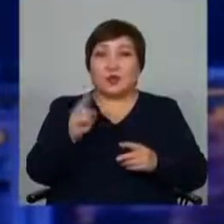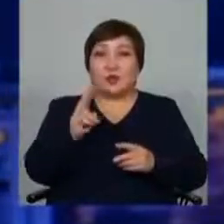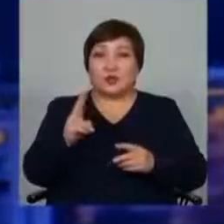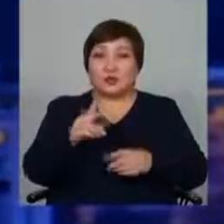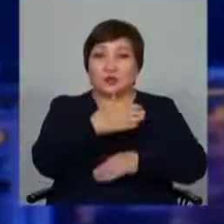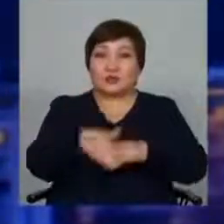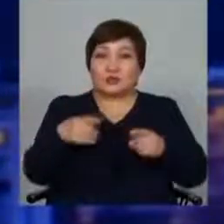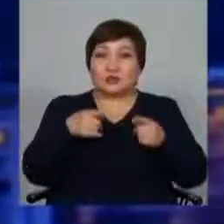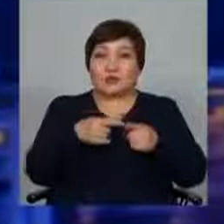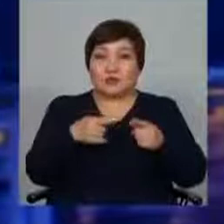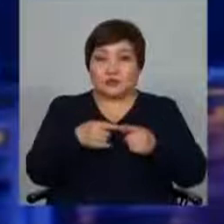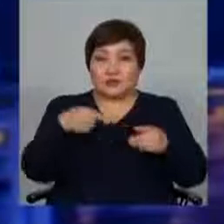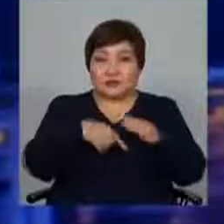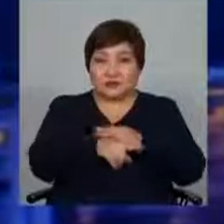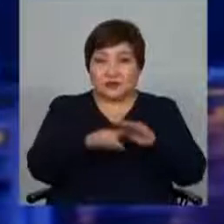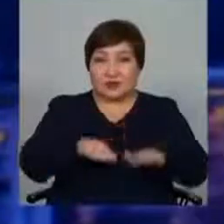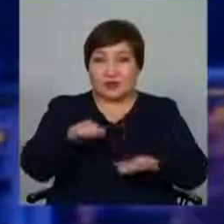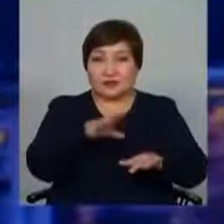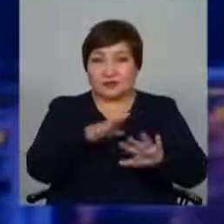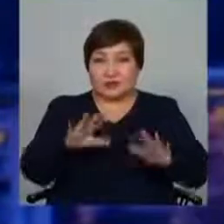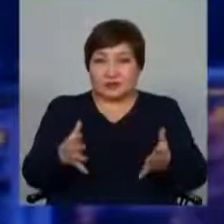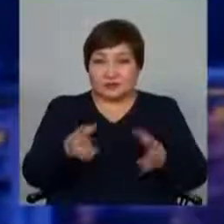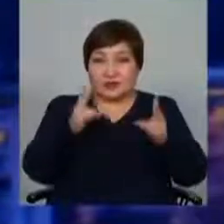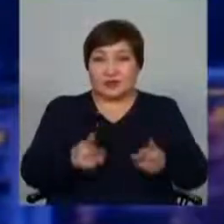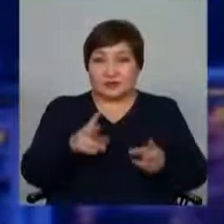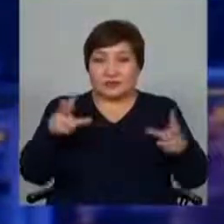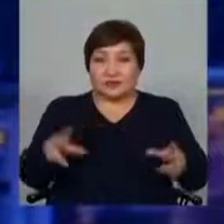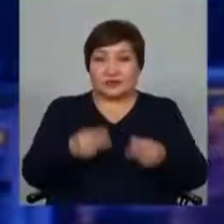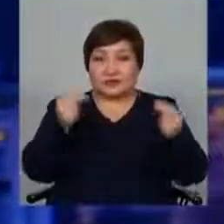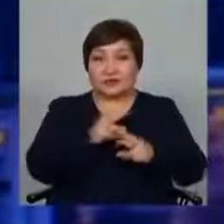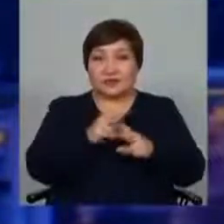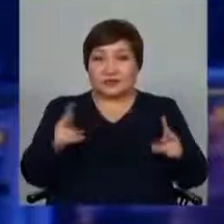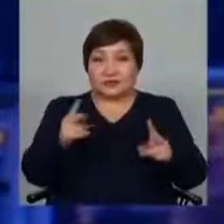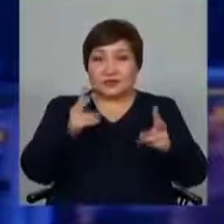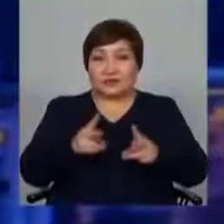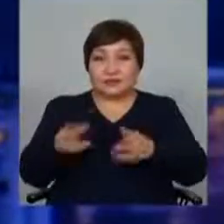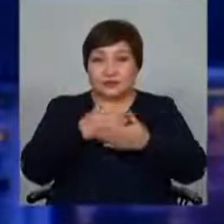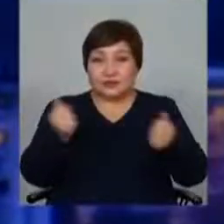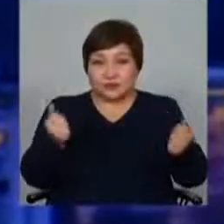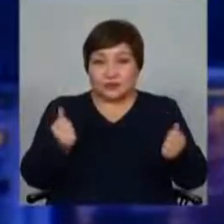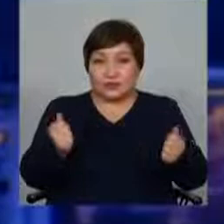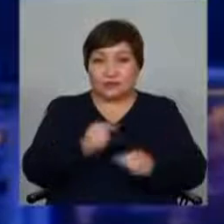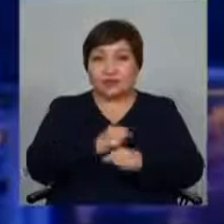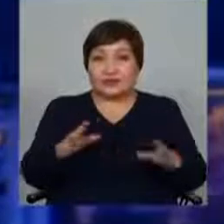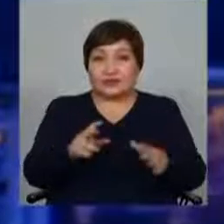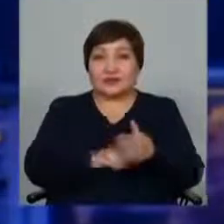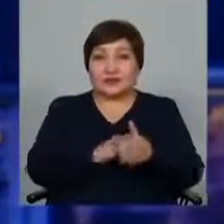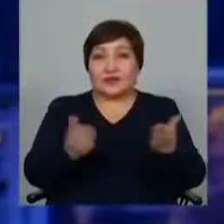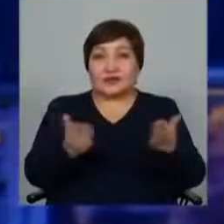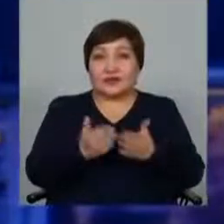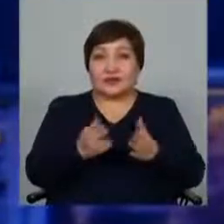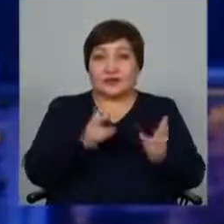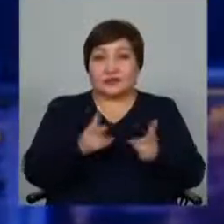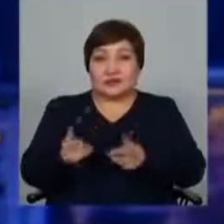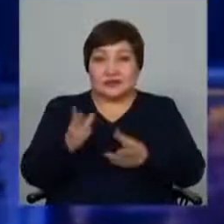қоймасында болған. Абырой болғанда апат кезінде баспанада ешкім болмапты. Жарылыстың шығуына не себеп? Зардап шеккендер бар ма? Оқиға